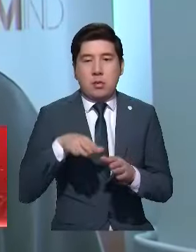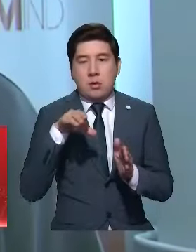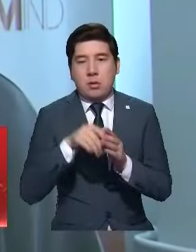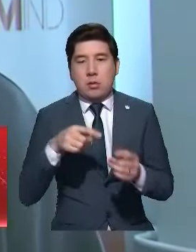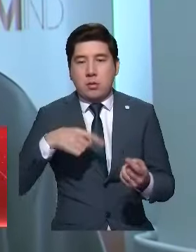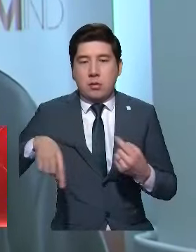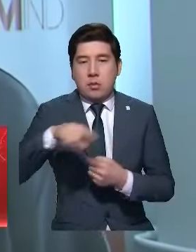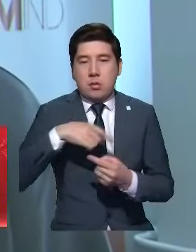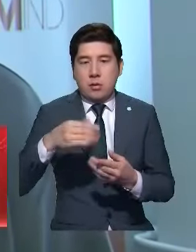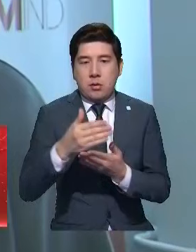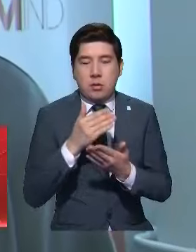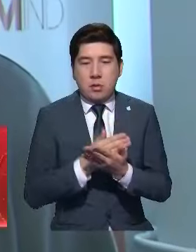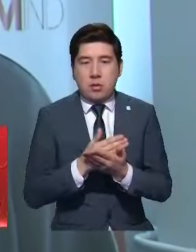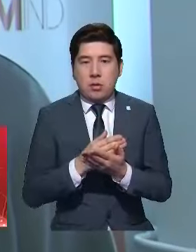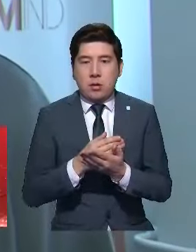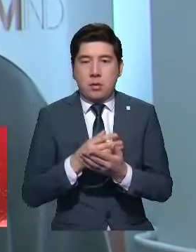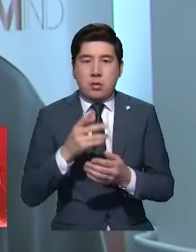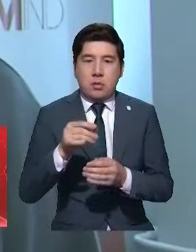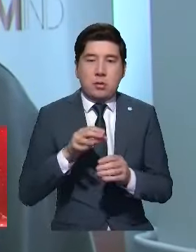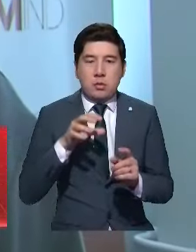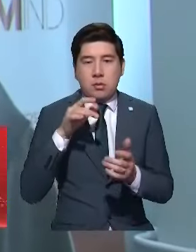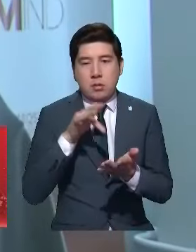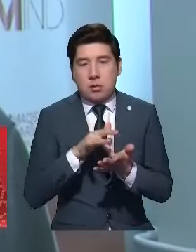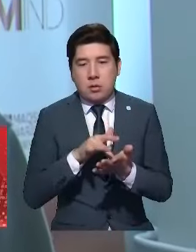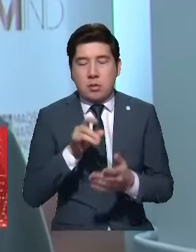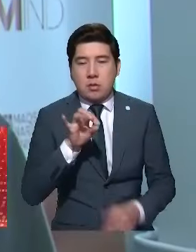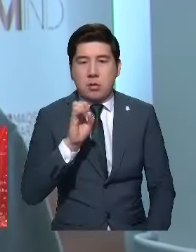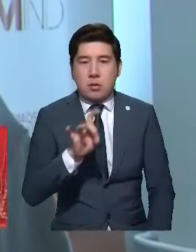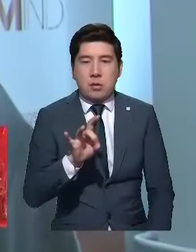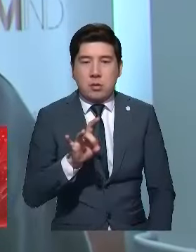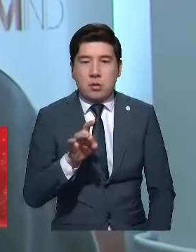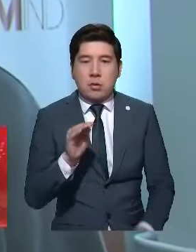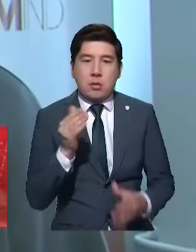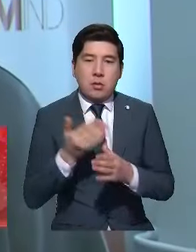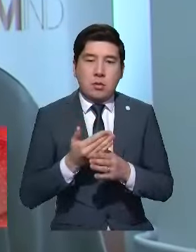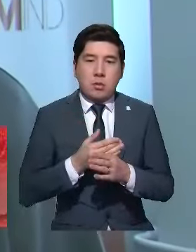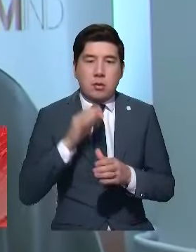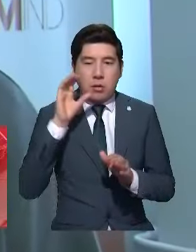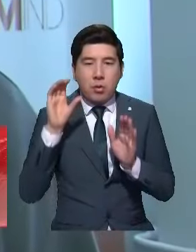По сути, мы такая своего рода инфраструктура для слышащего государства.